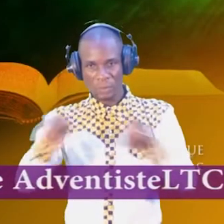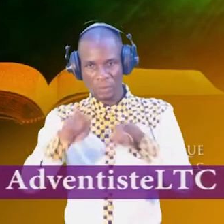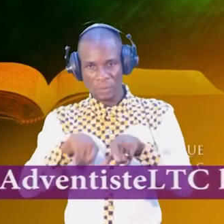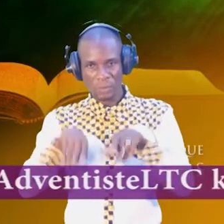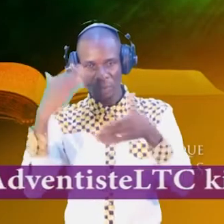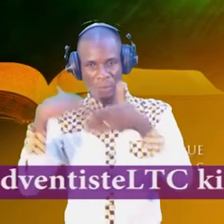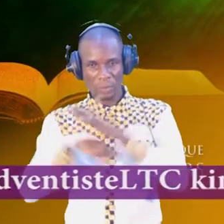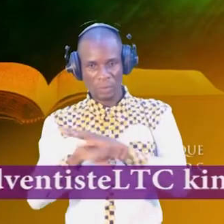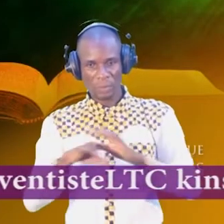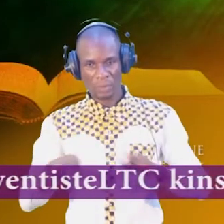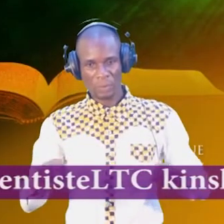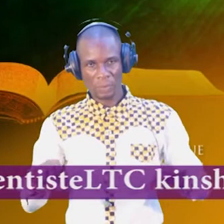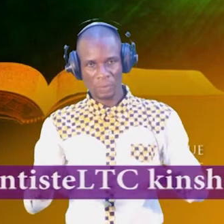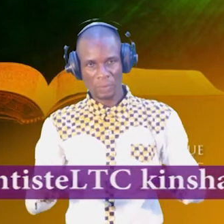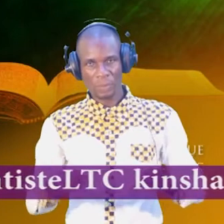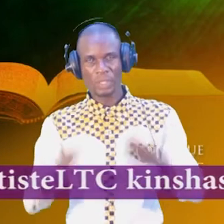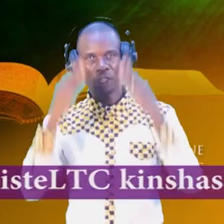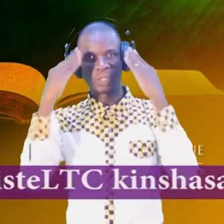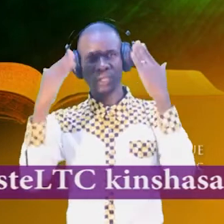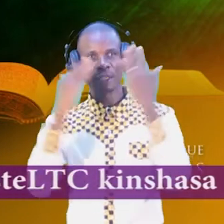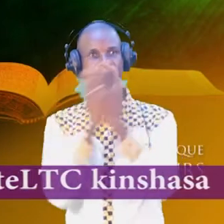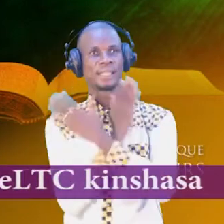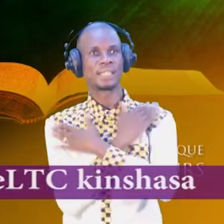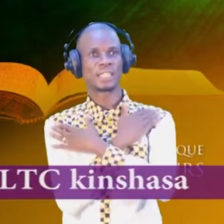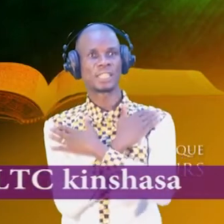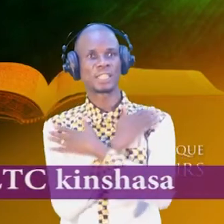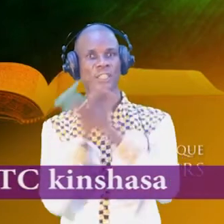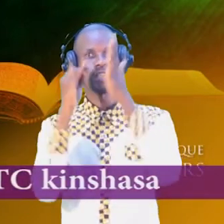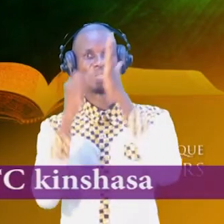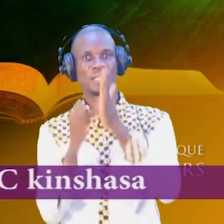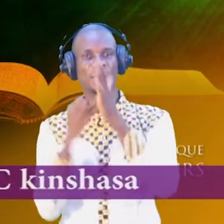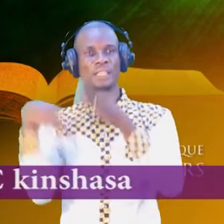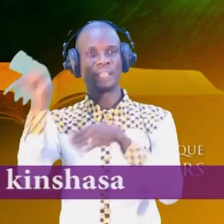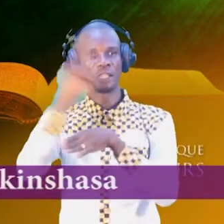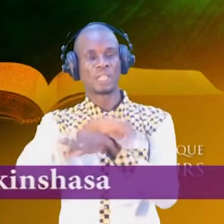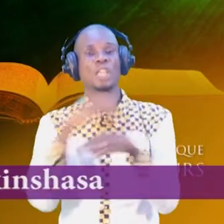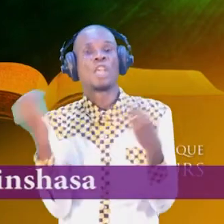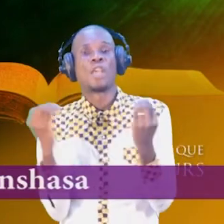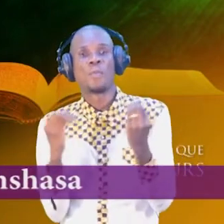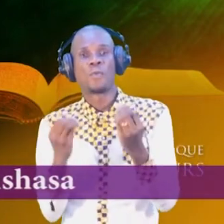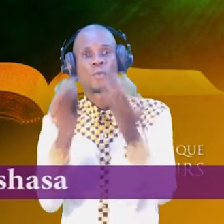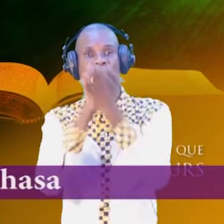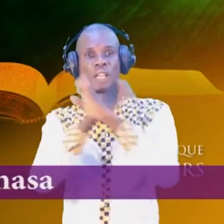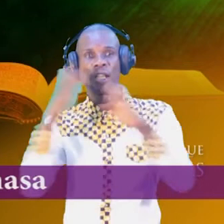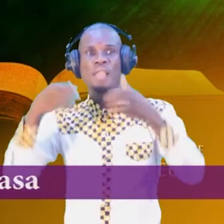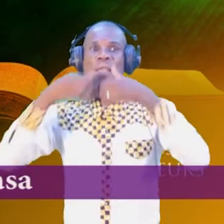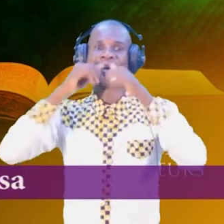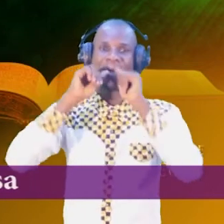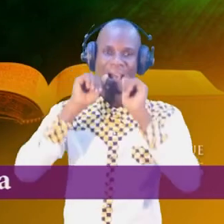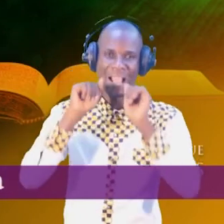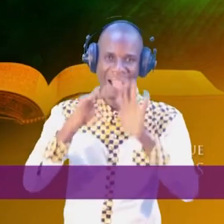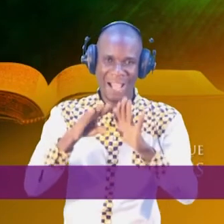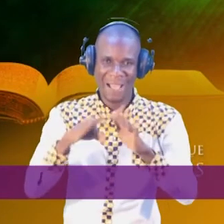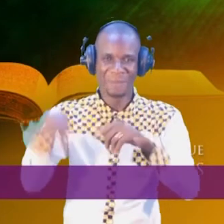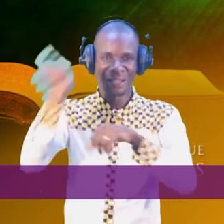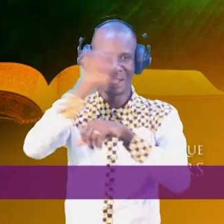viens de Nicolomoto Maya, ou à Salaki Lola, ma belle, Pemaï, Nanyoso, et Zonikati Nango, Kasi, à Pemaki, na mokolo